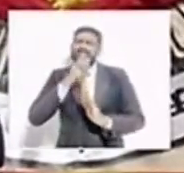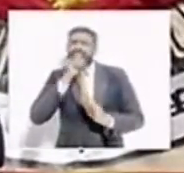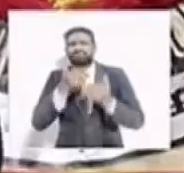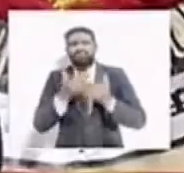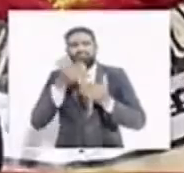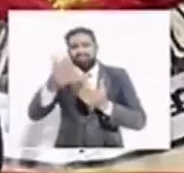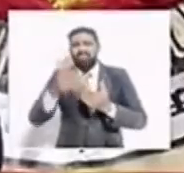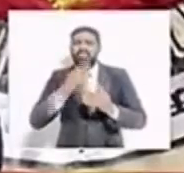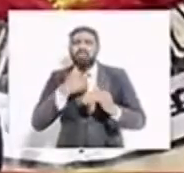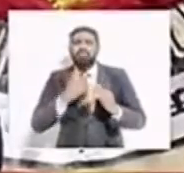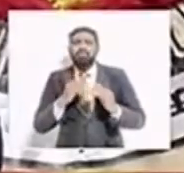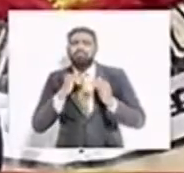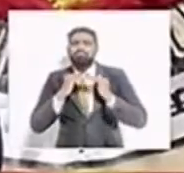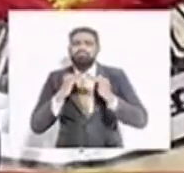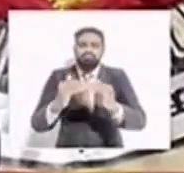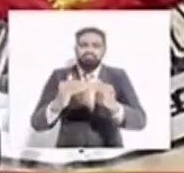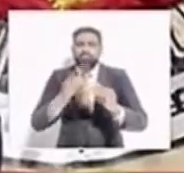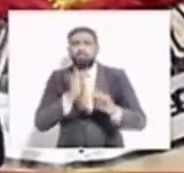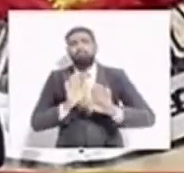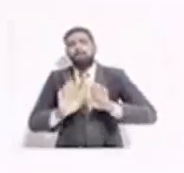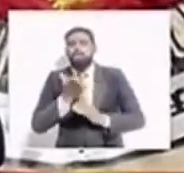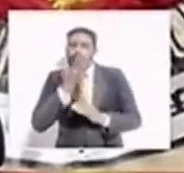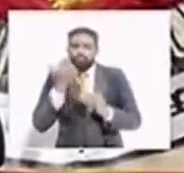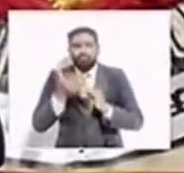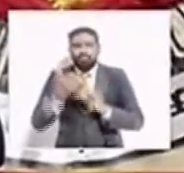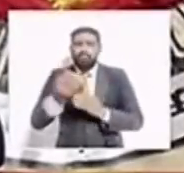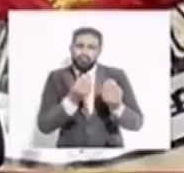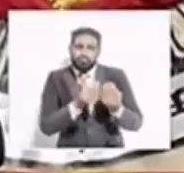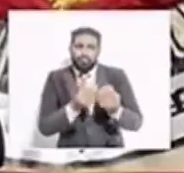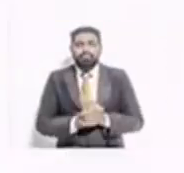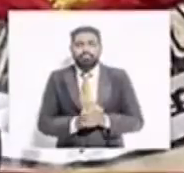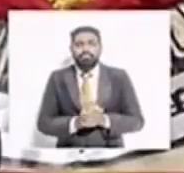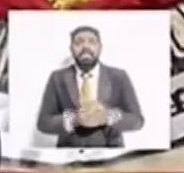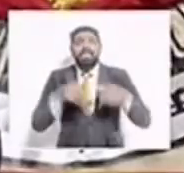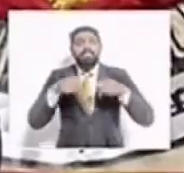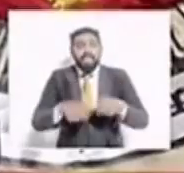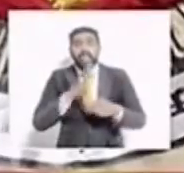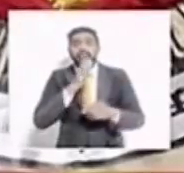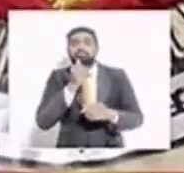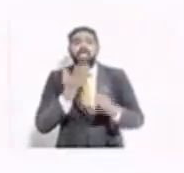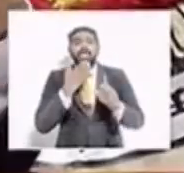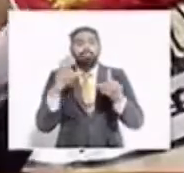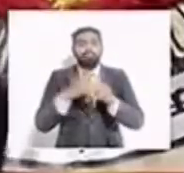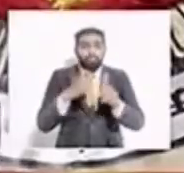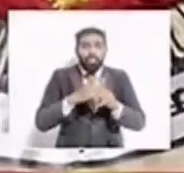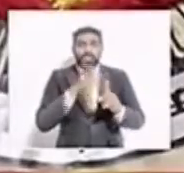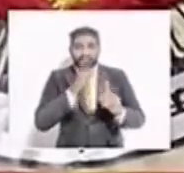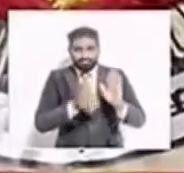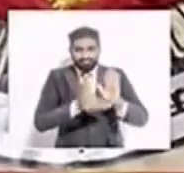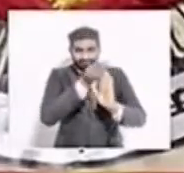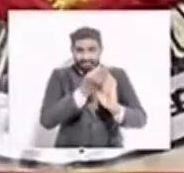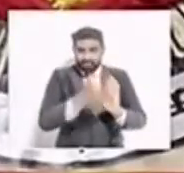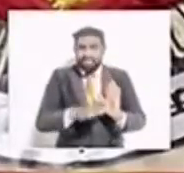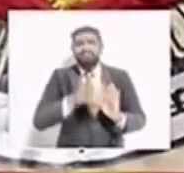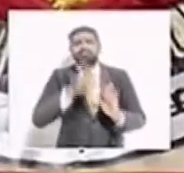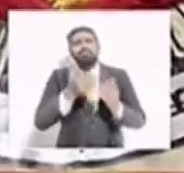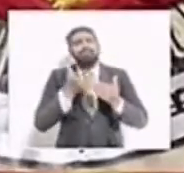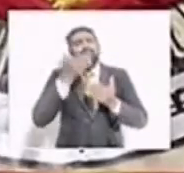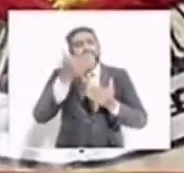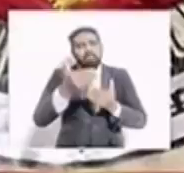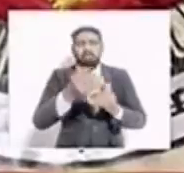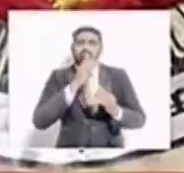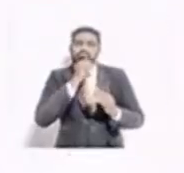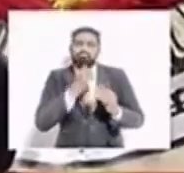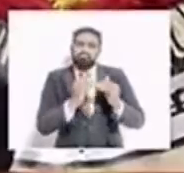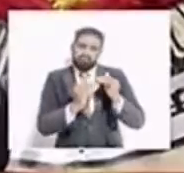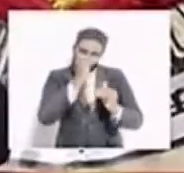ශීලී භාවයක් ලබා දෙන්නට කටයුතු කරනවා. By allowing the value of the rupee to float, the rupee could depreciate, but there could be favorable outcomes as well. This could lead